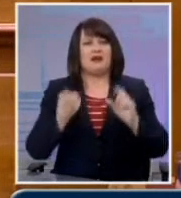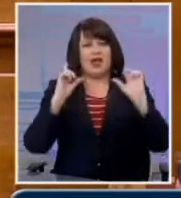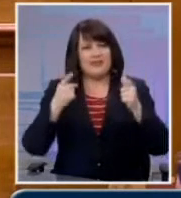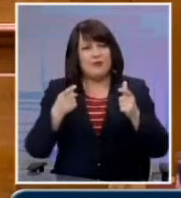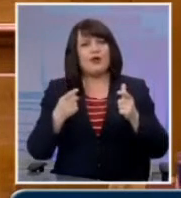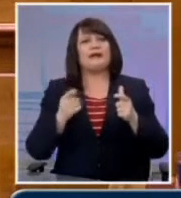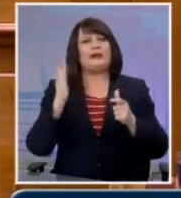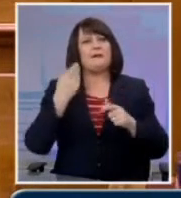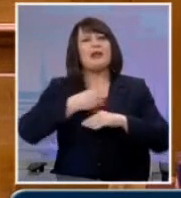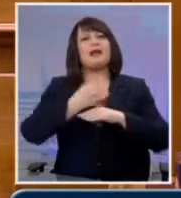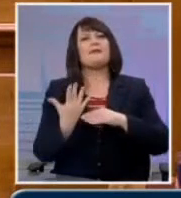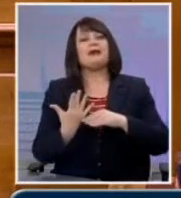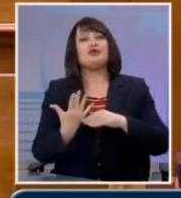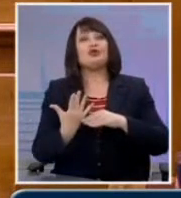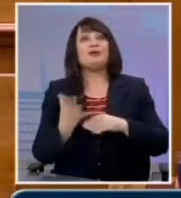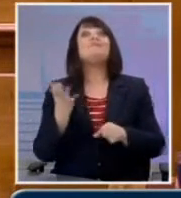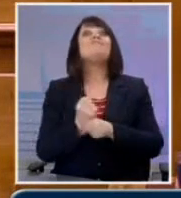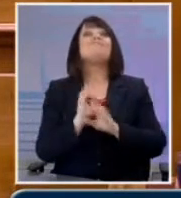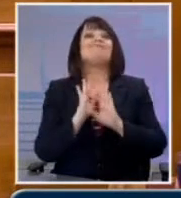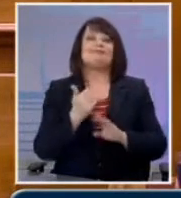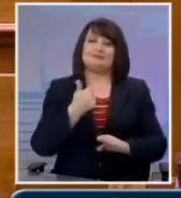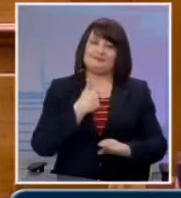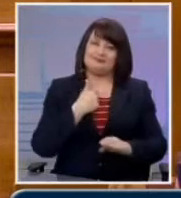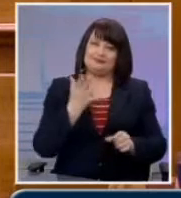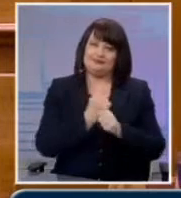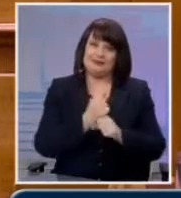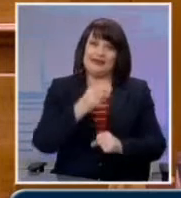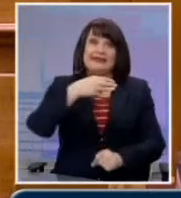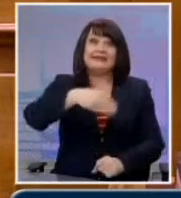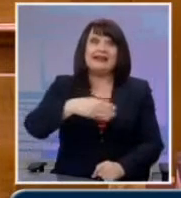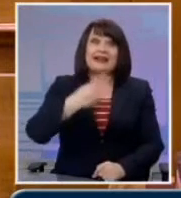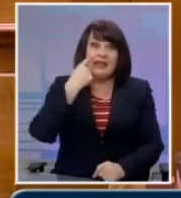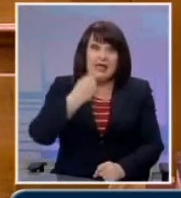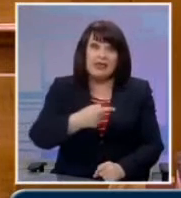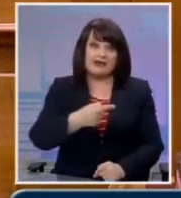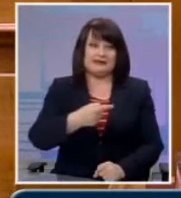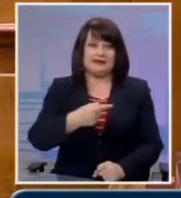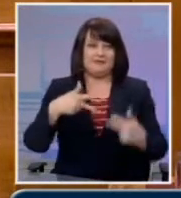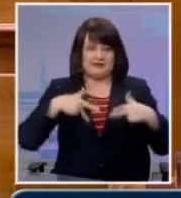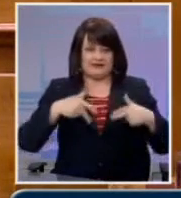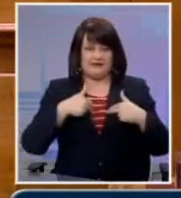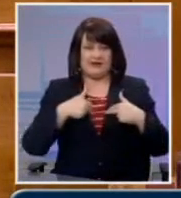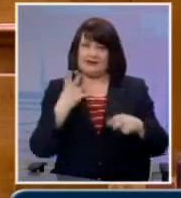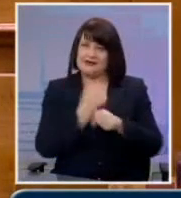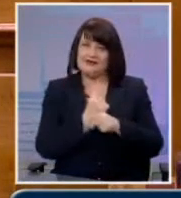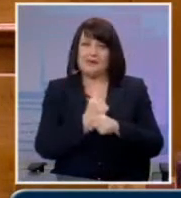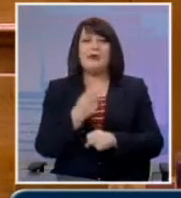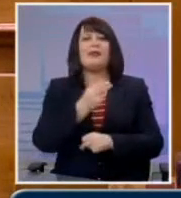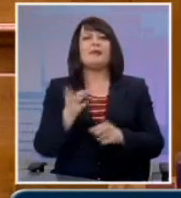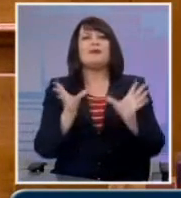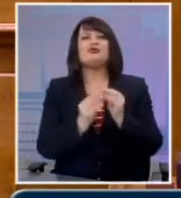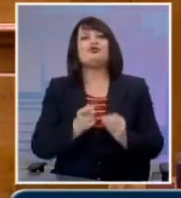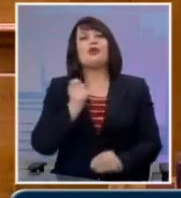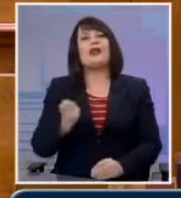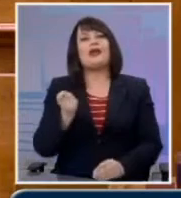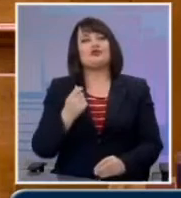καταφέρανε. Αλλά το κατάφερε και θα φανεί αυτό την Τρίτη αυτή η κυβέρνηση. Το δε θέμα του χρέους, όταν εμείς το